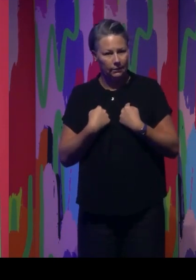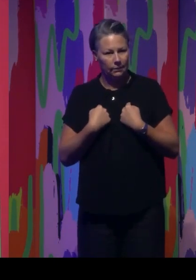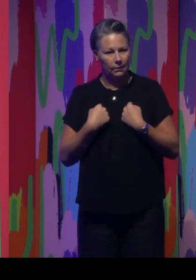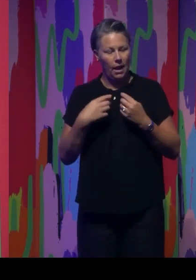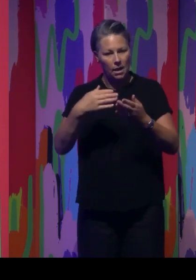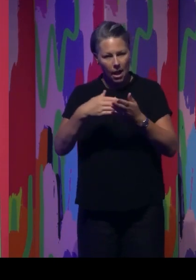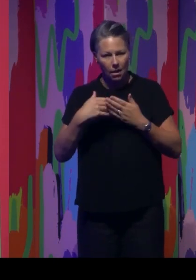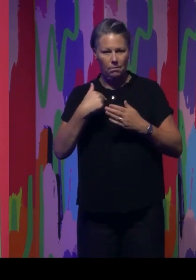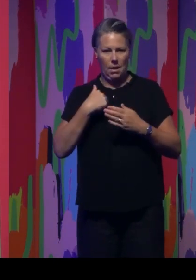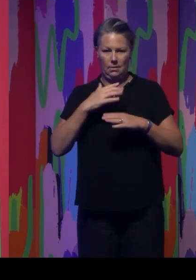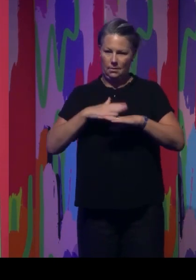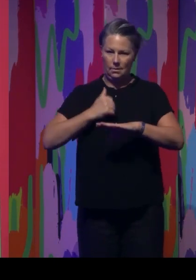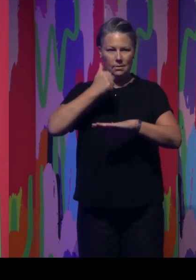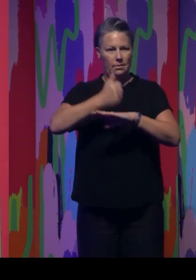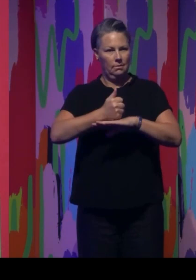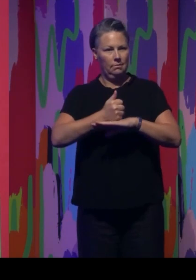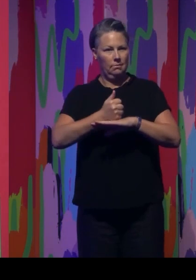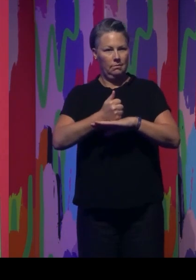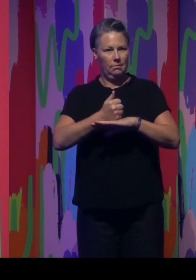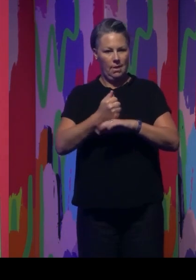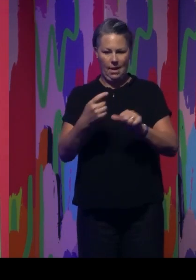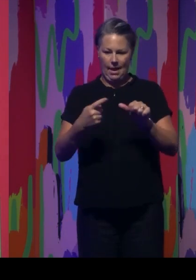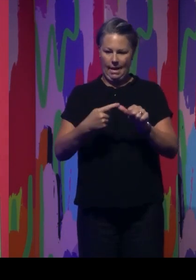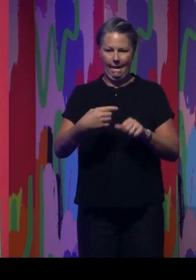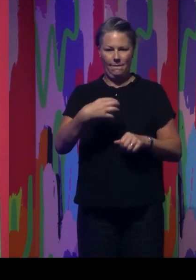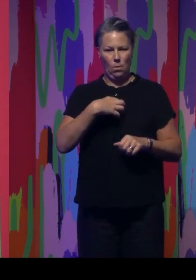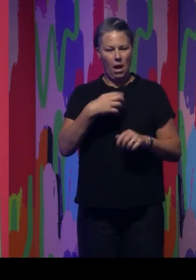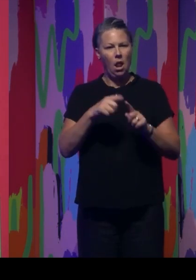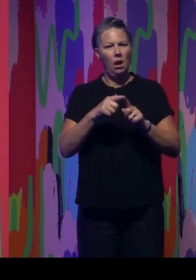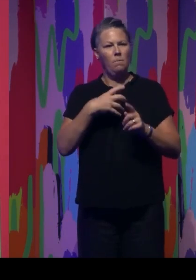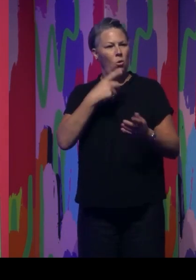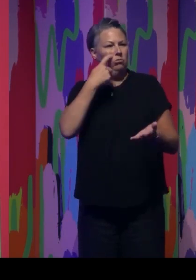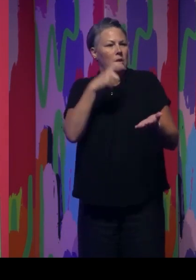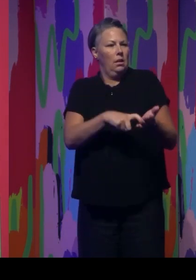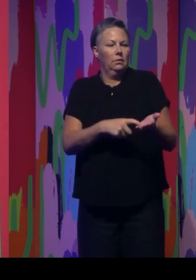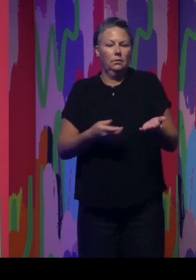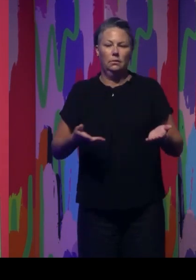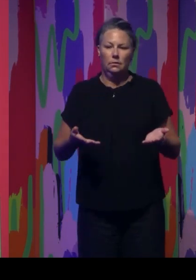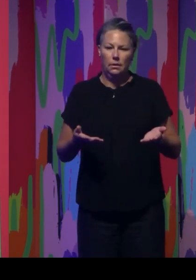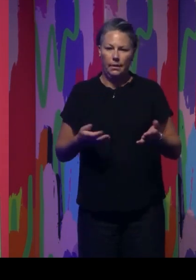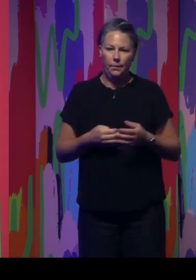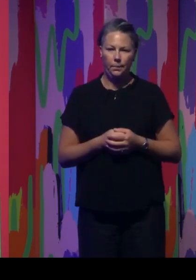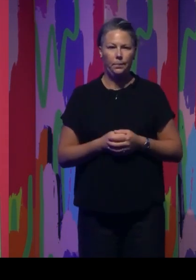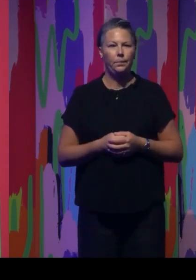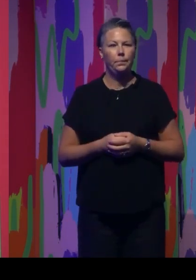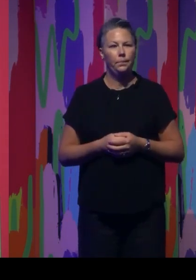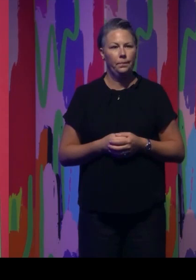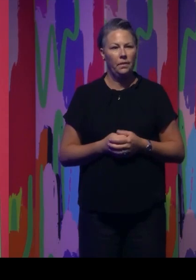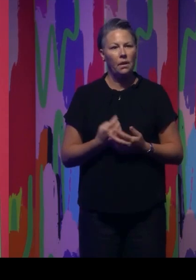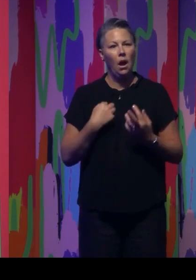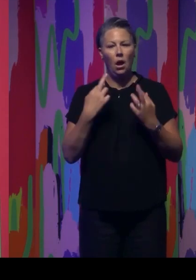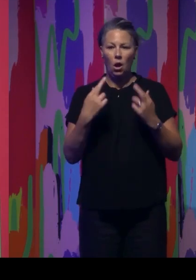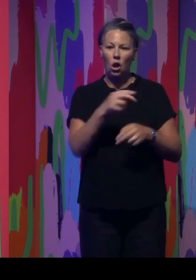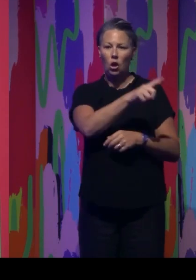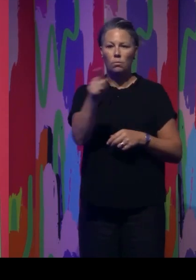establish it does a phobia exist through whoever is listening today and